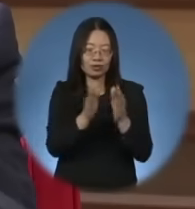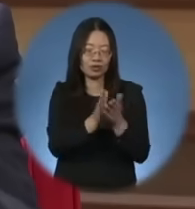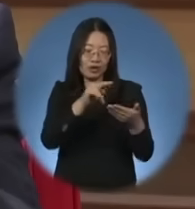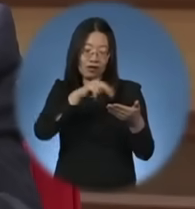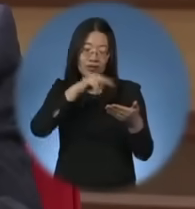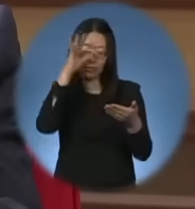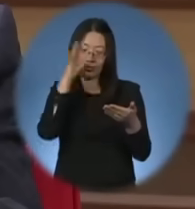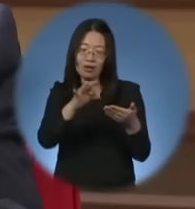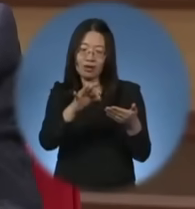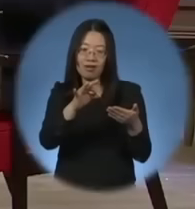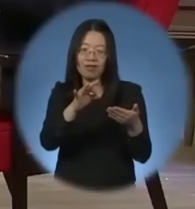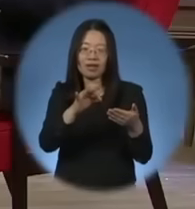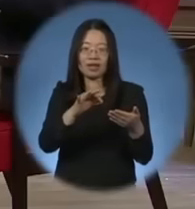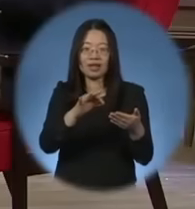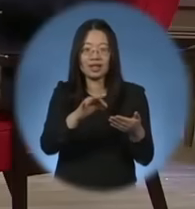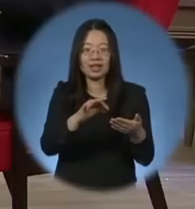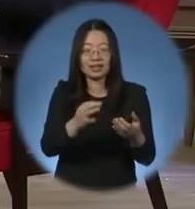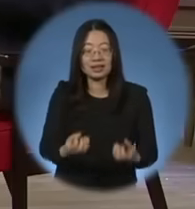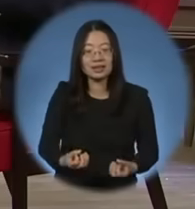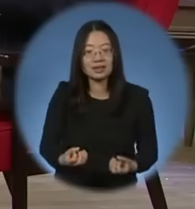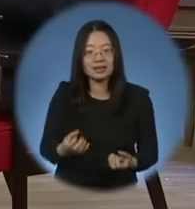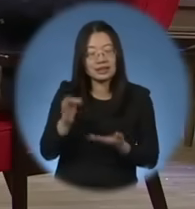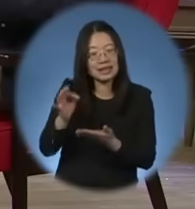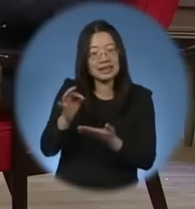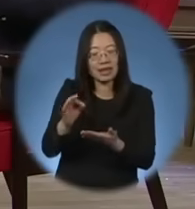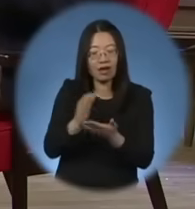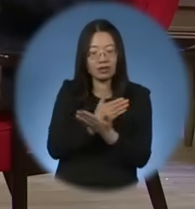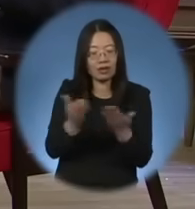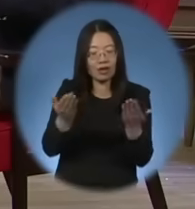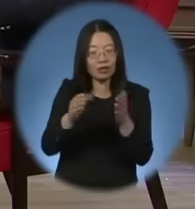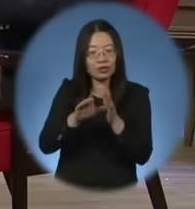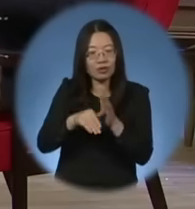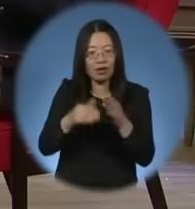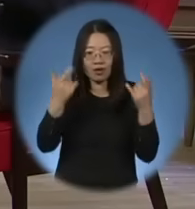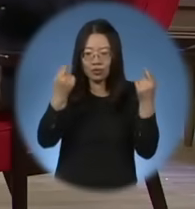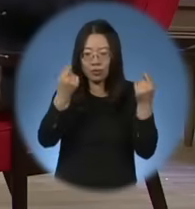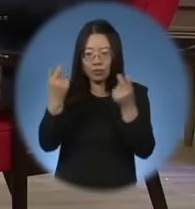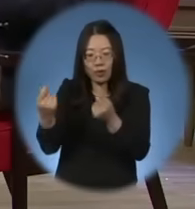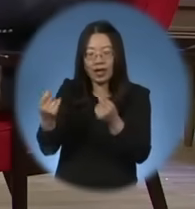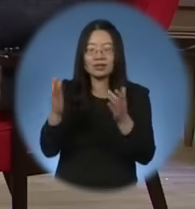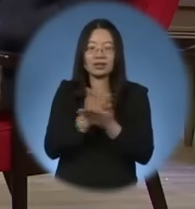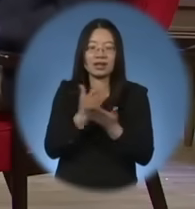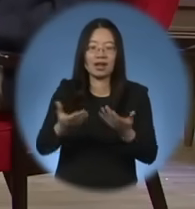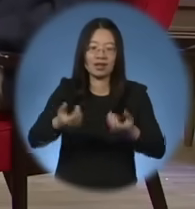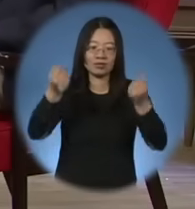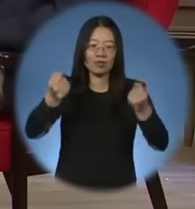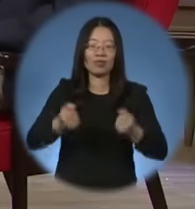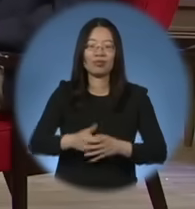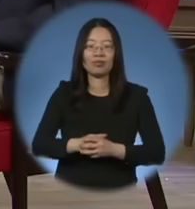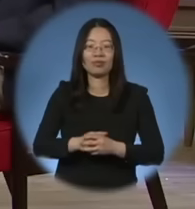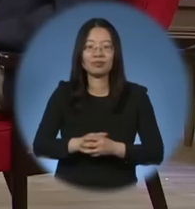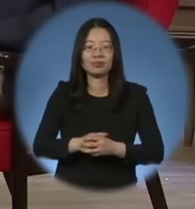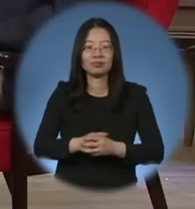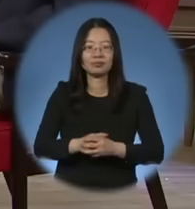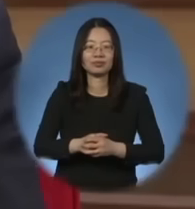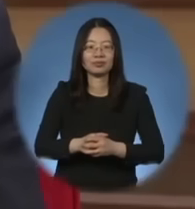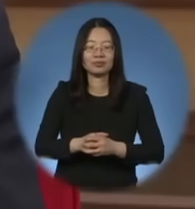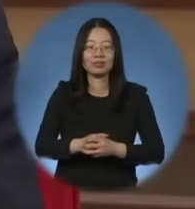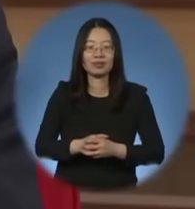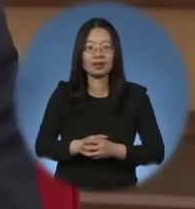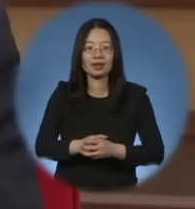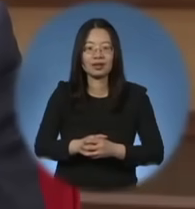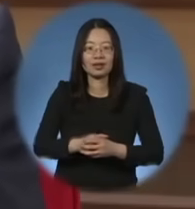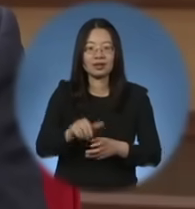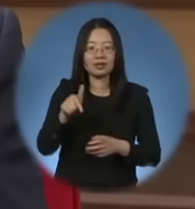문서를 보신다면 저 재산을 나눠 줄 때는 똑이 똑같이 나눠줘요 그래요 그것은